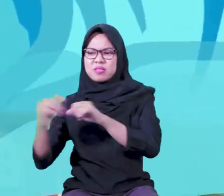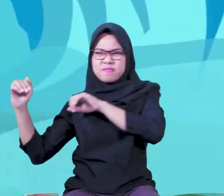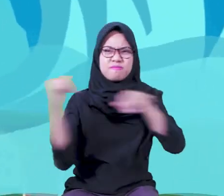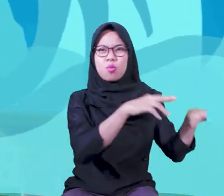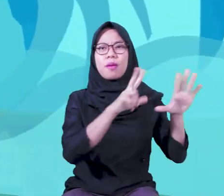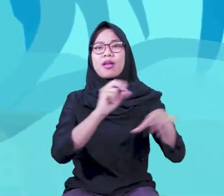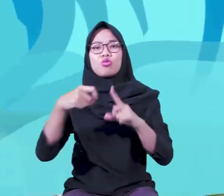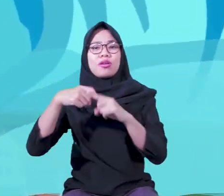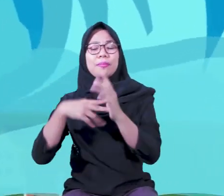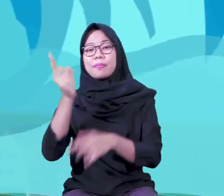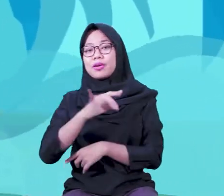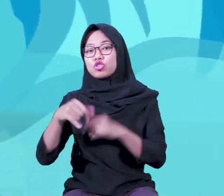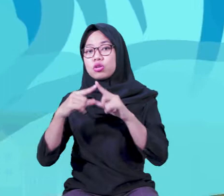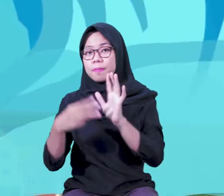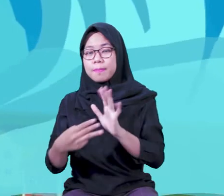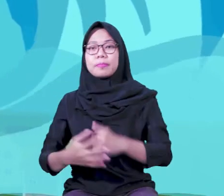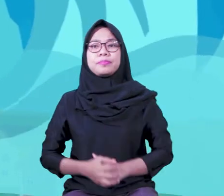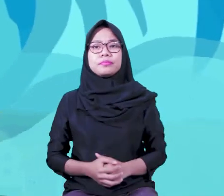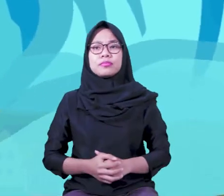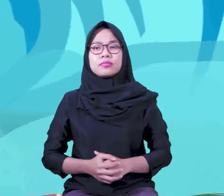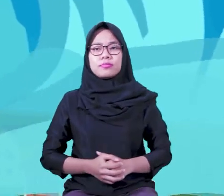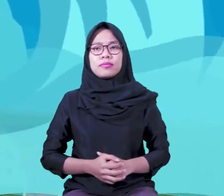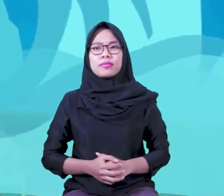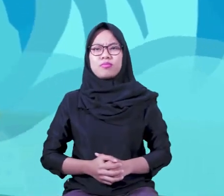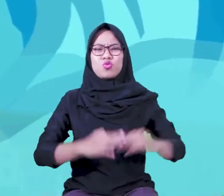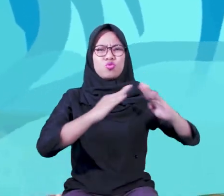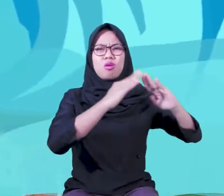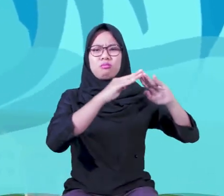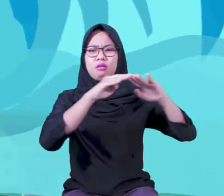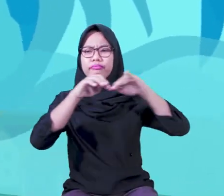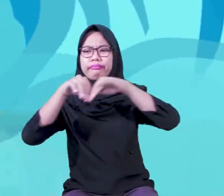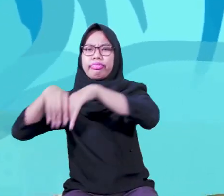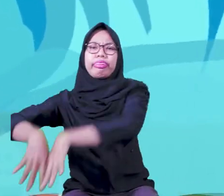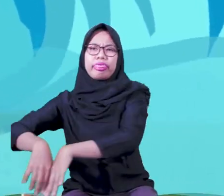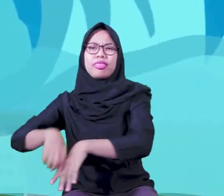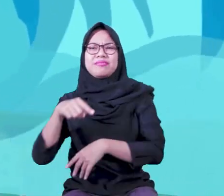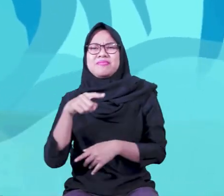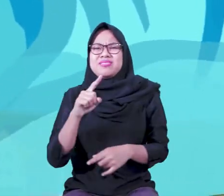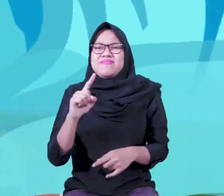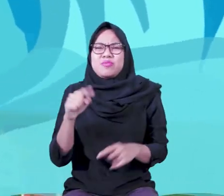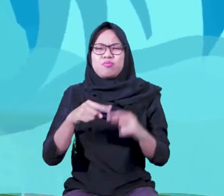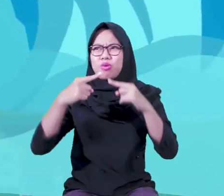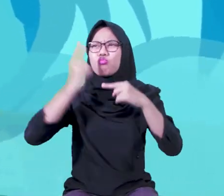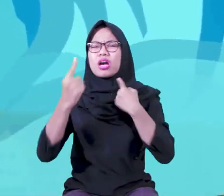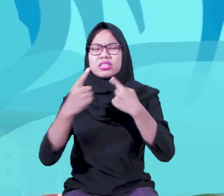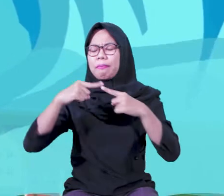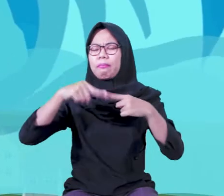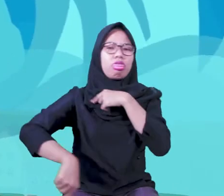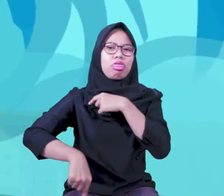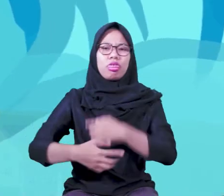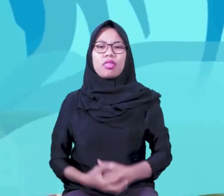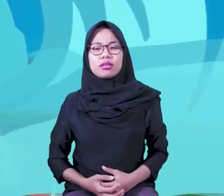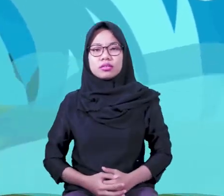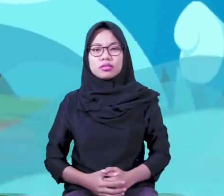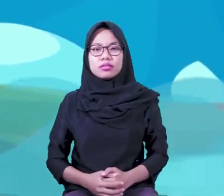m dengan kecepatan 800 KPJ menerjang pantai talise bangunan luluh lantak listrik mati dan komunikasi